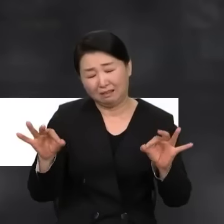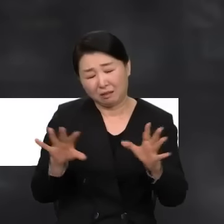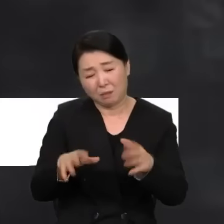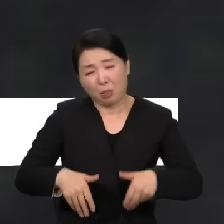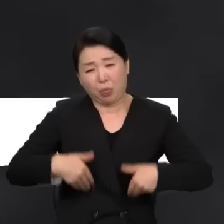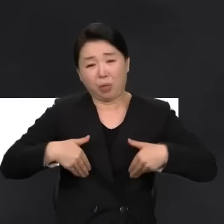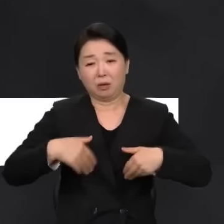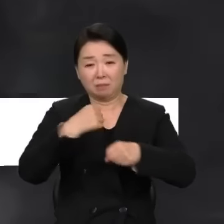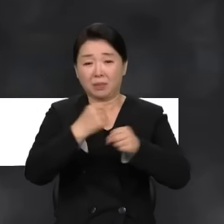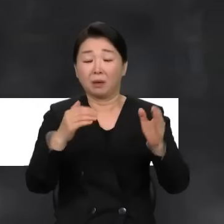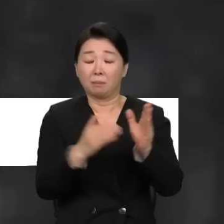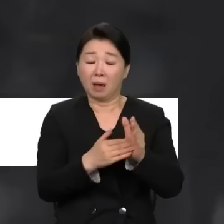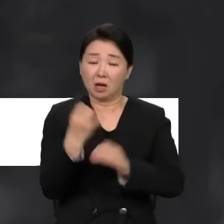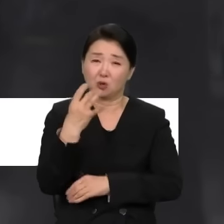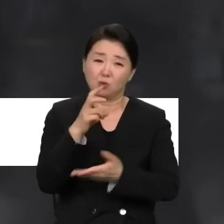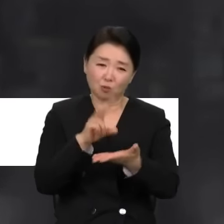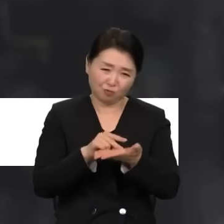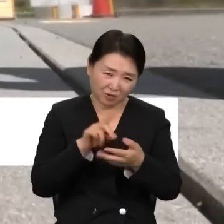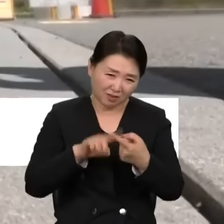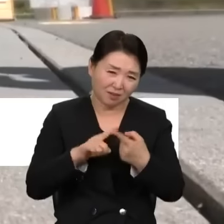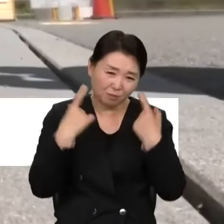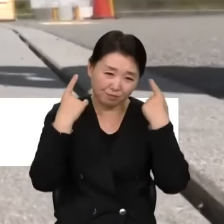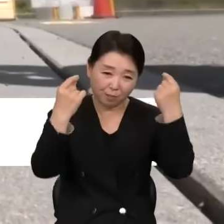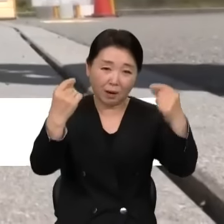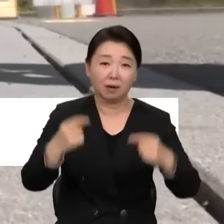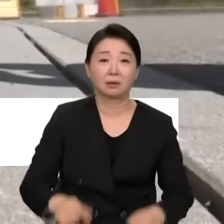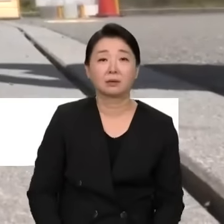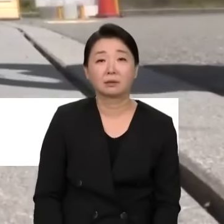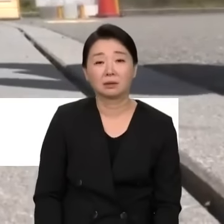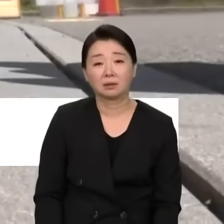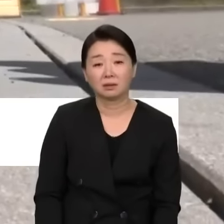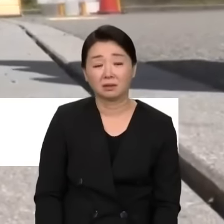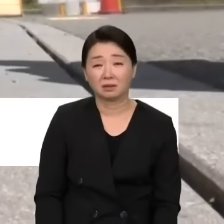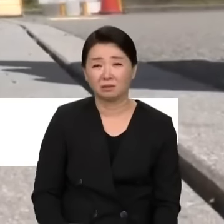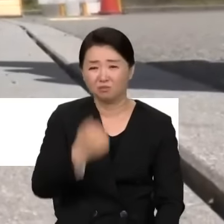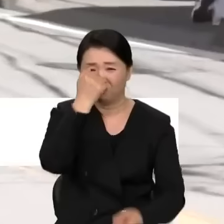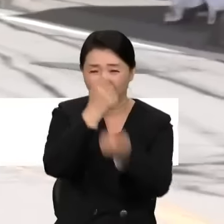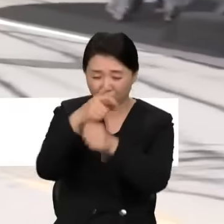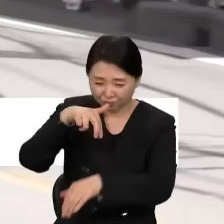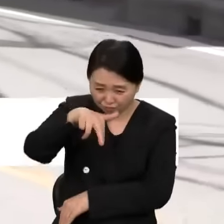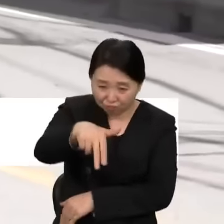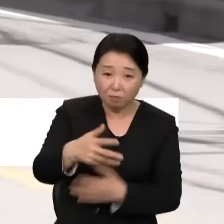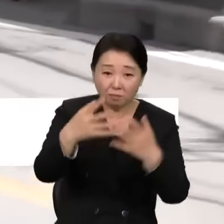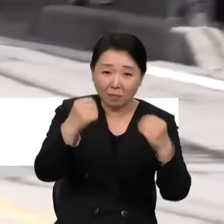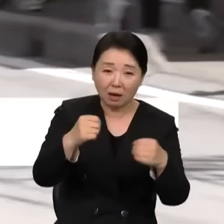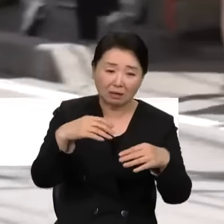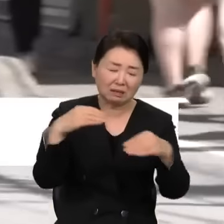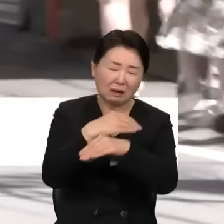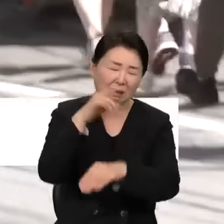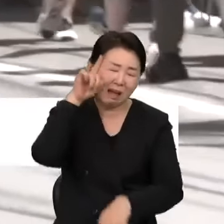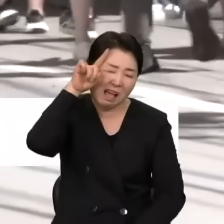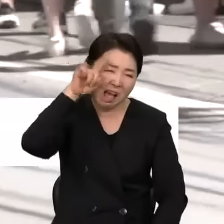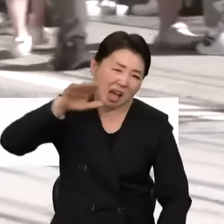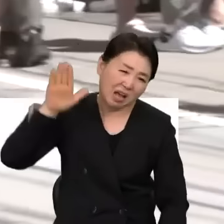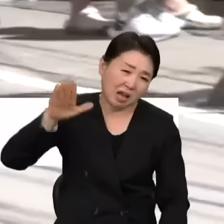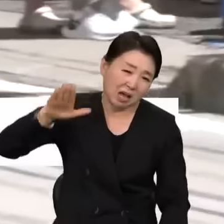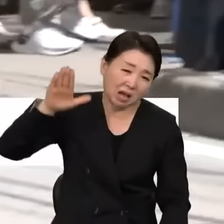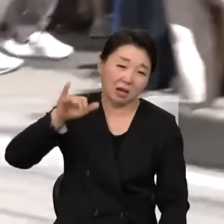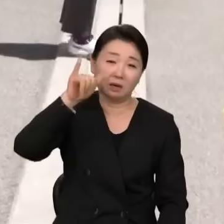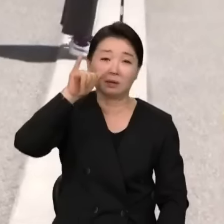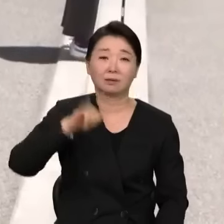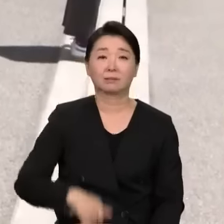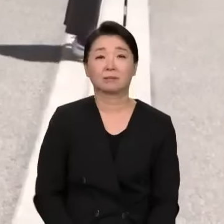내놨지만 근본적인 문제는 그대로입니다. 여전히 무단 횡단이 빈번했고 차들은 신경질적으로 경적을